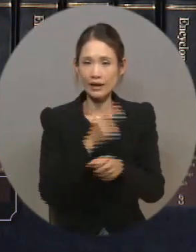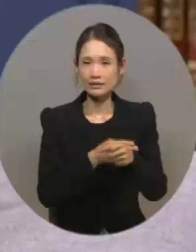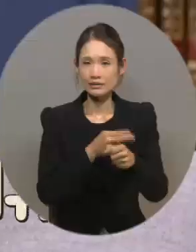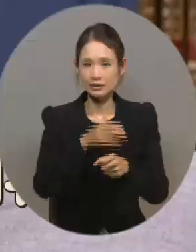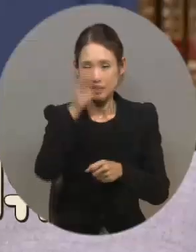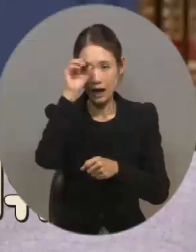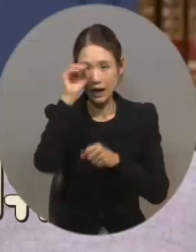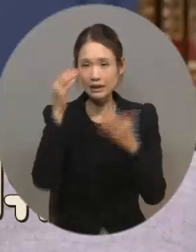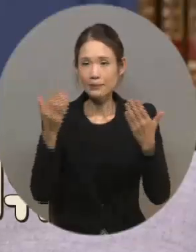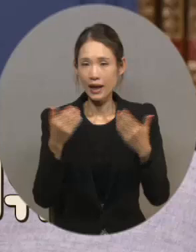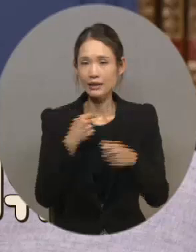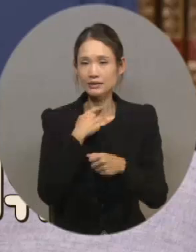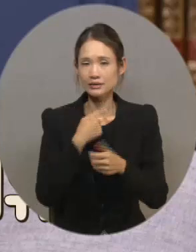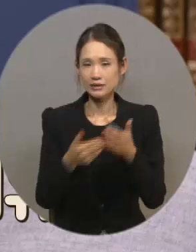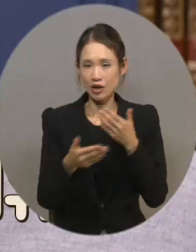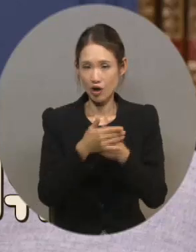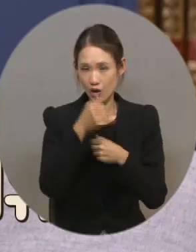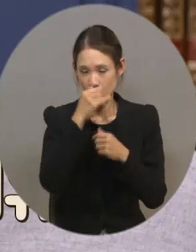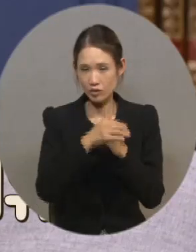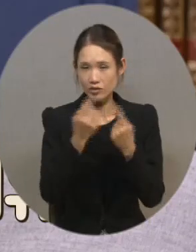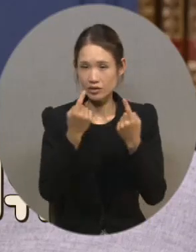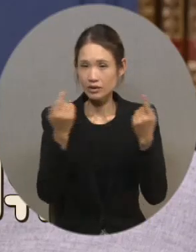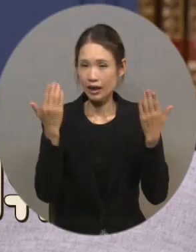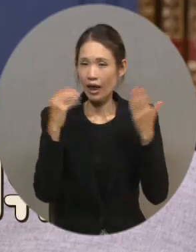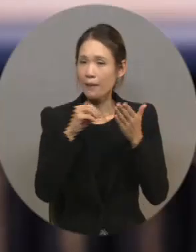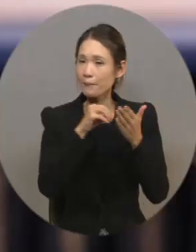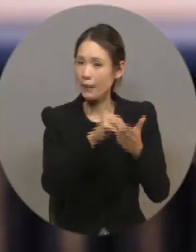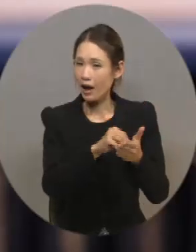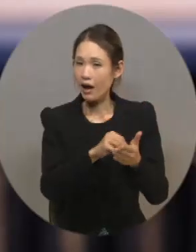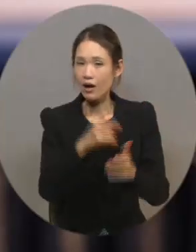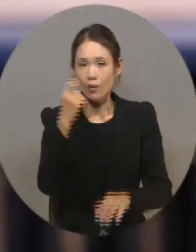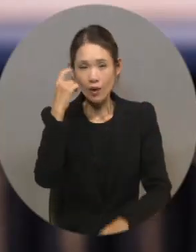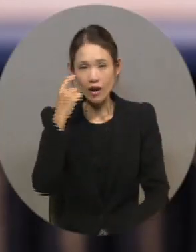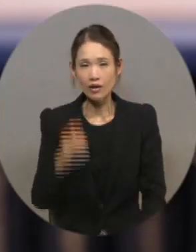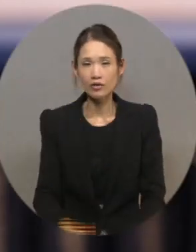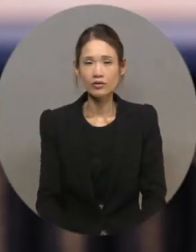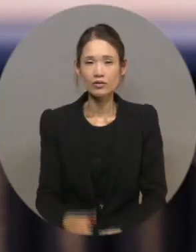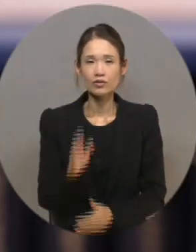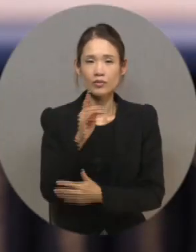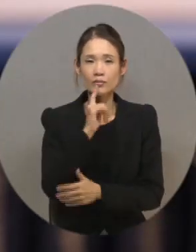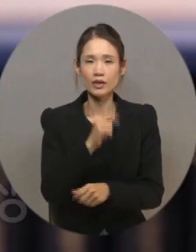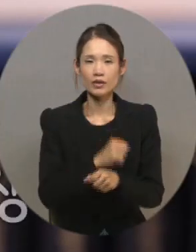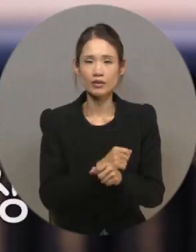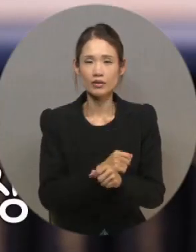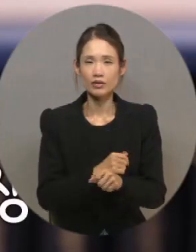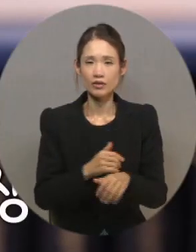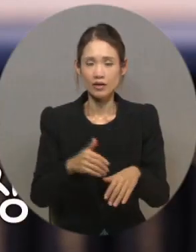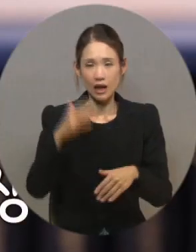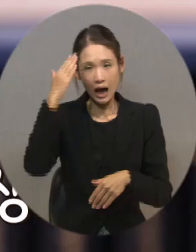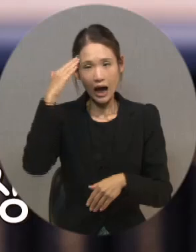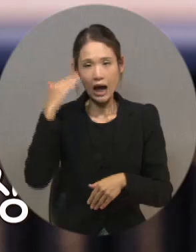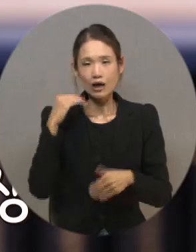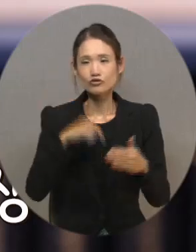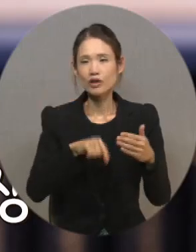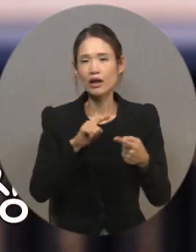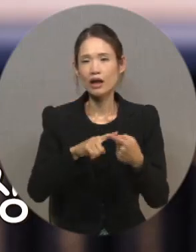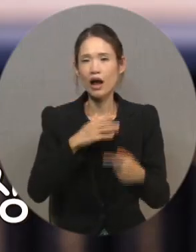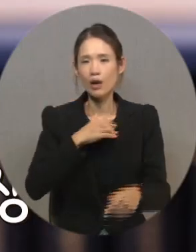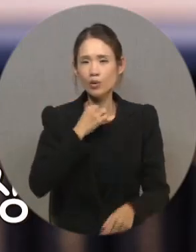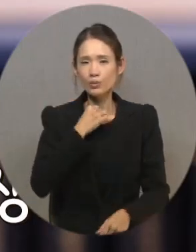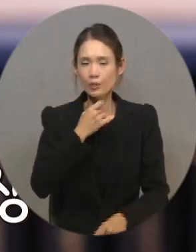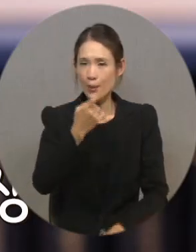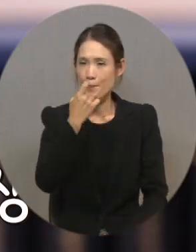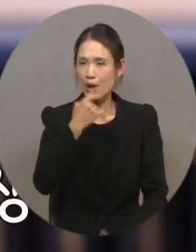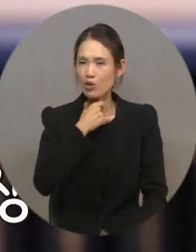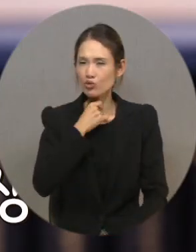아르바이트. 근데 굳이 대학을 갔어야 됐을까요? 그러니까 교장 선생님 말씀처럼 네. 뭔가 남한에 대해서 알고 싶고 더 배우고 싶고